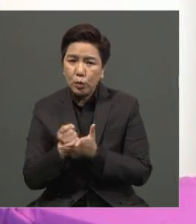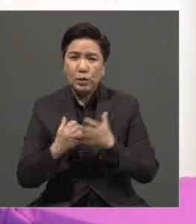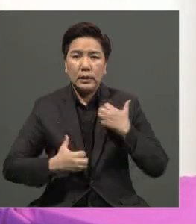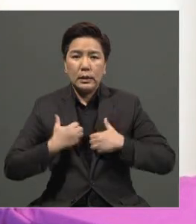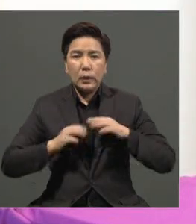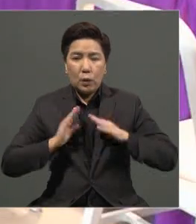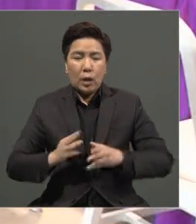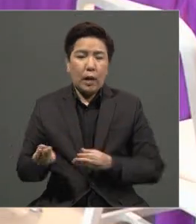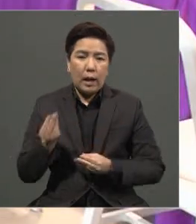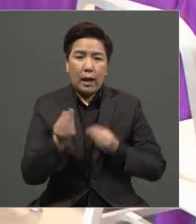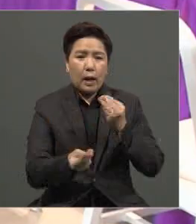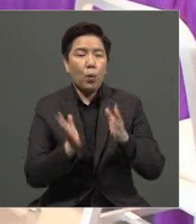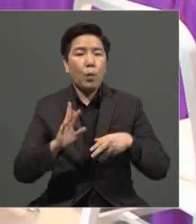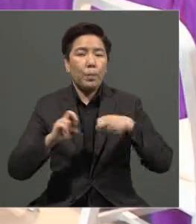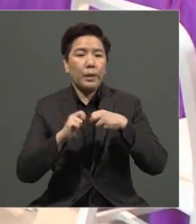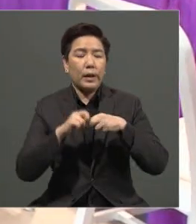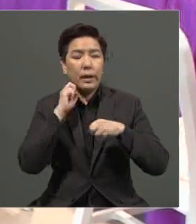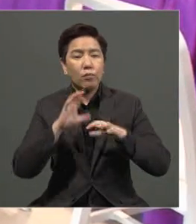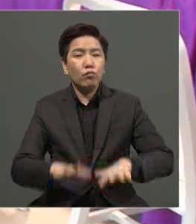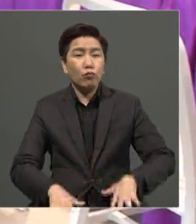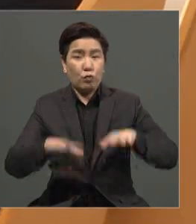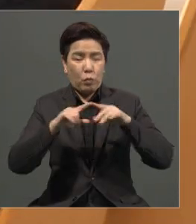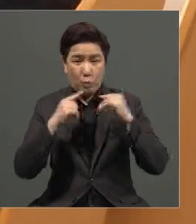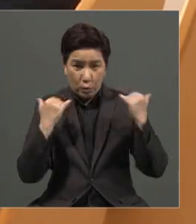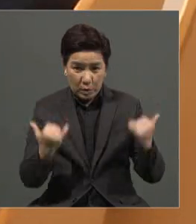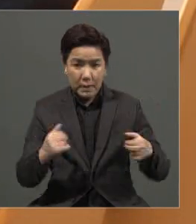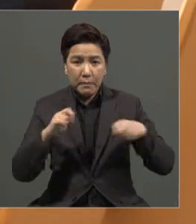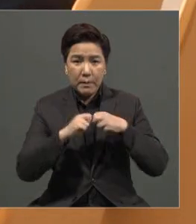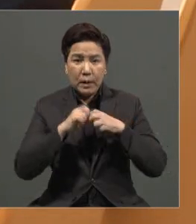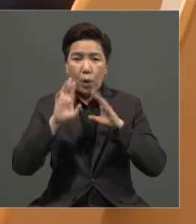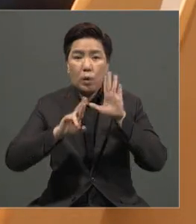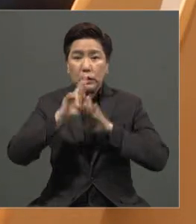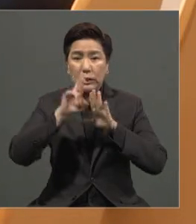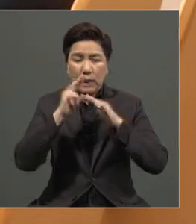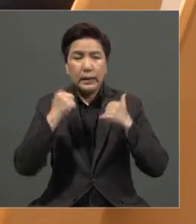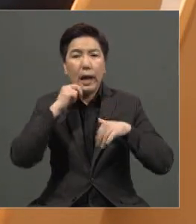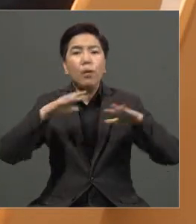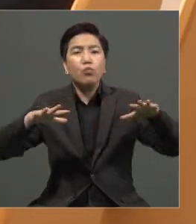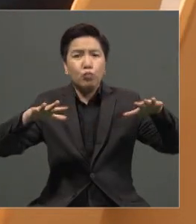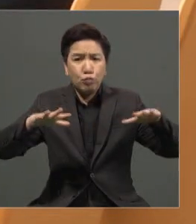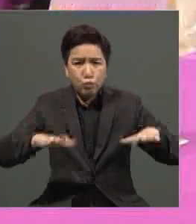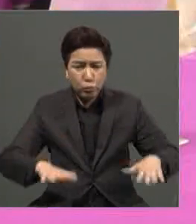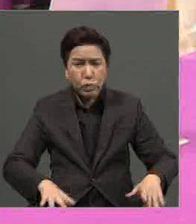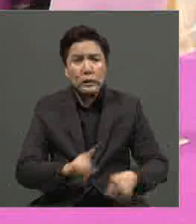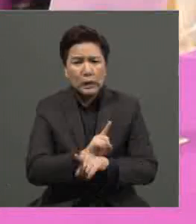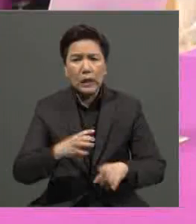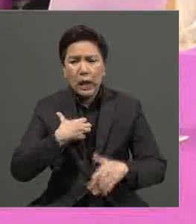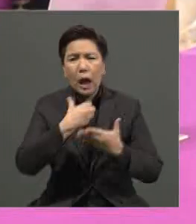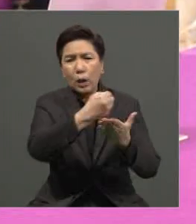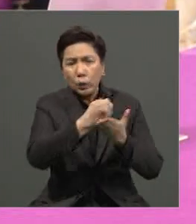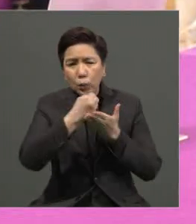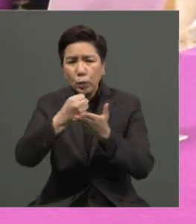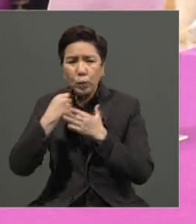ความเดือดร้อนให้กับผู้ประสบภัยแม้ว่าตอนนี้ค่ะสถานการณ์ที่จังหวัดเชียงรายน้ำจะลดลงแล้วแต่ว่ายังต้องการความช่วย